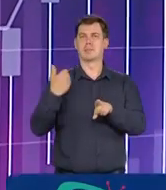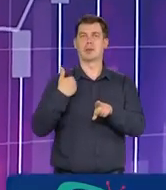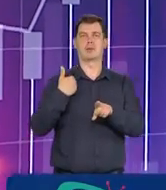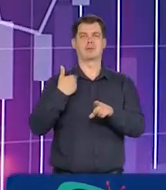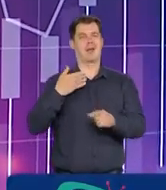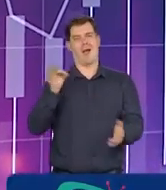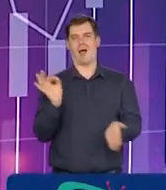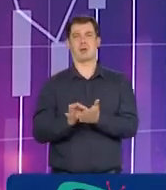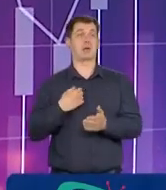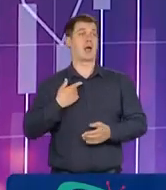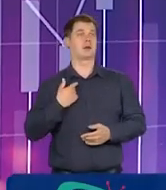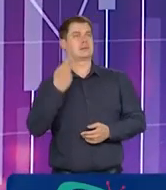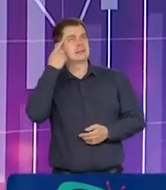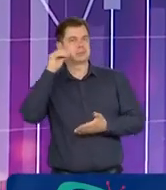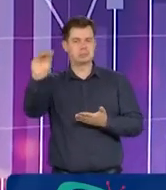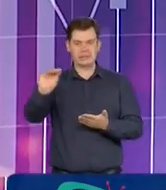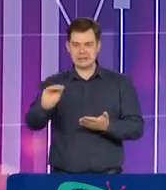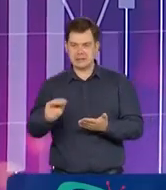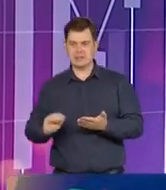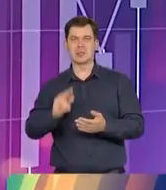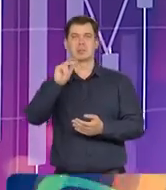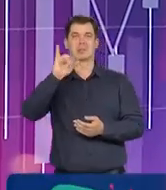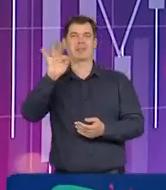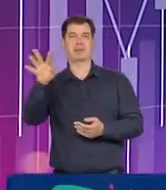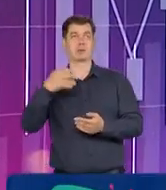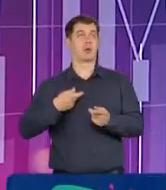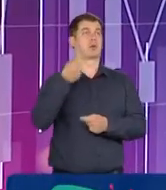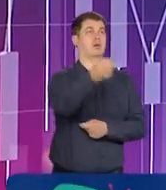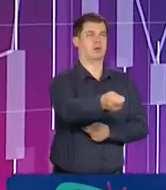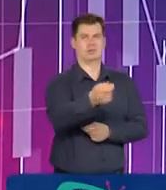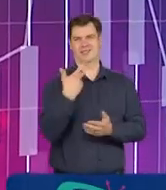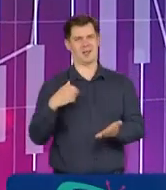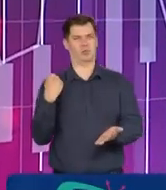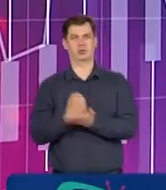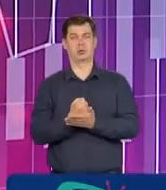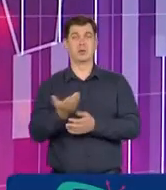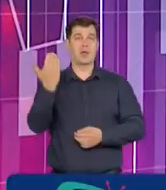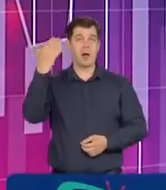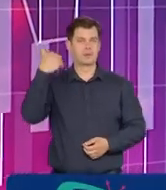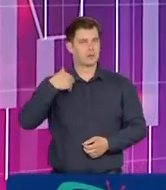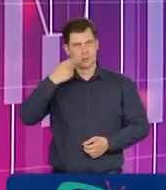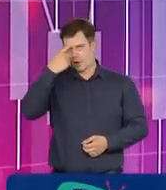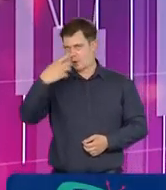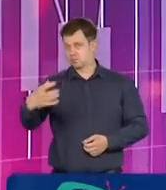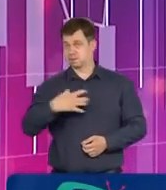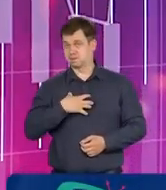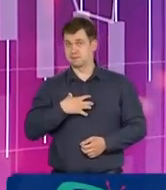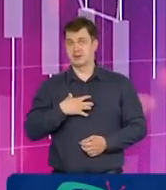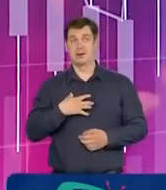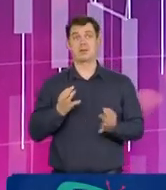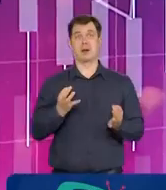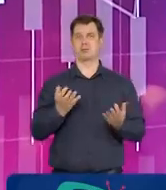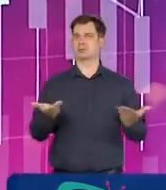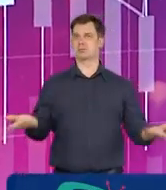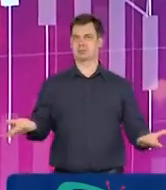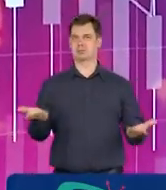w której my nie musimy martwić się o to czy zeznanie podatkowe jest złożone czy nie to co kiedyś było koszmarem dla podatników już ten koszmar nie jest